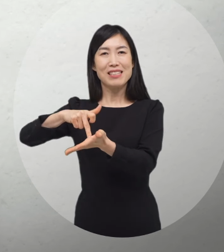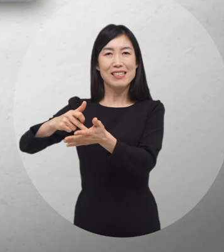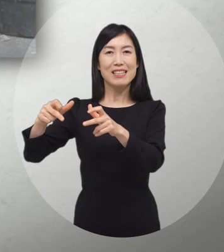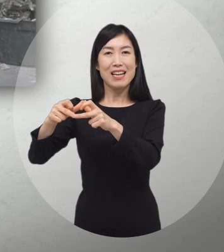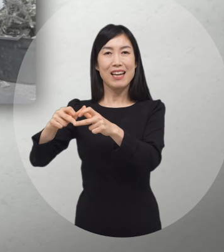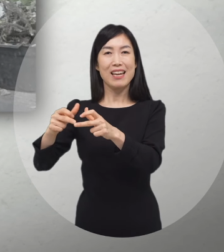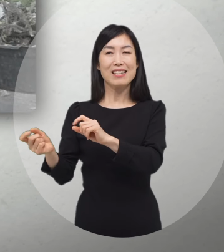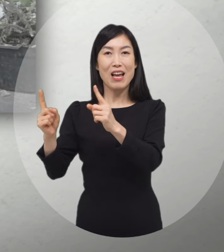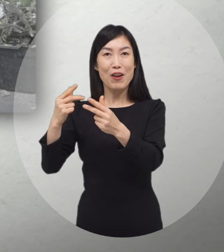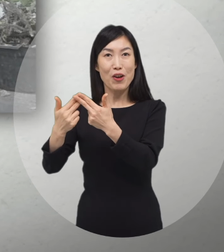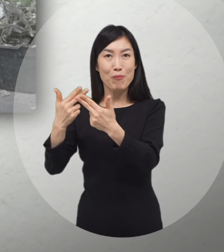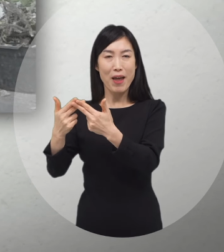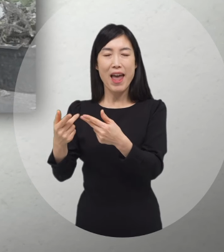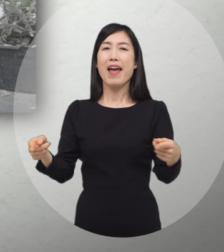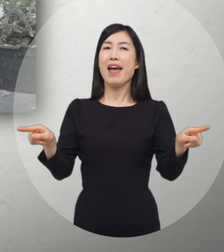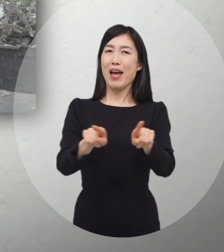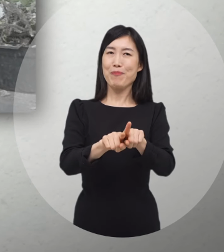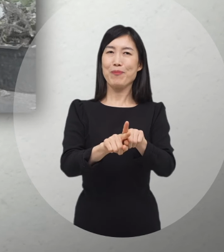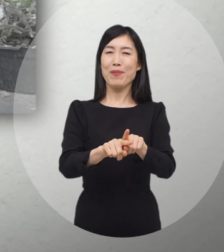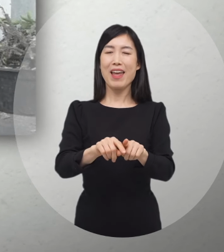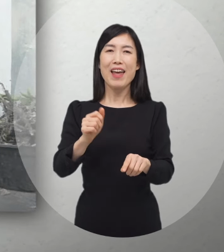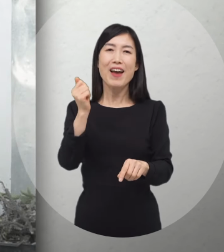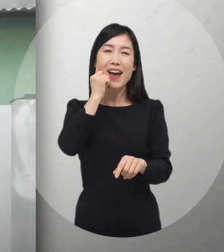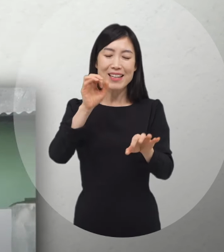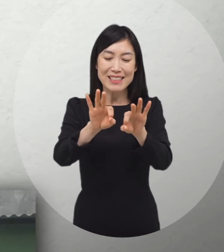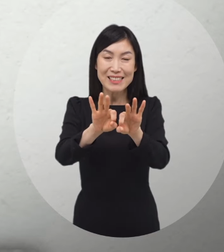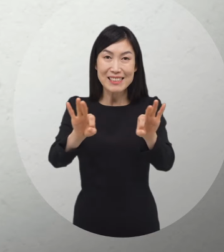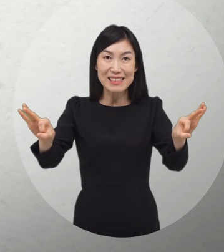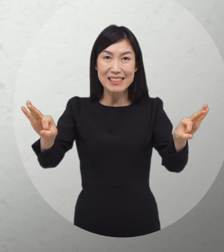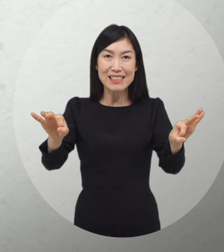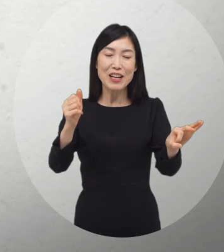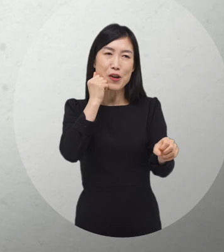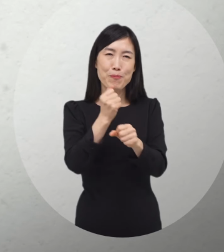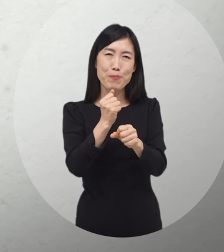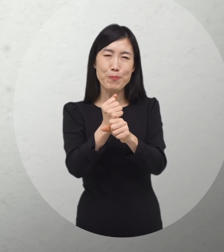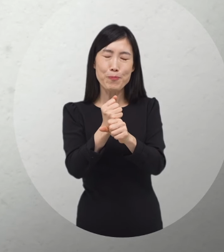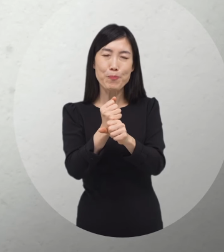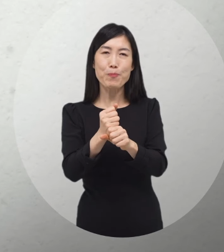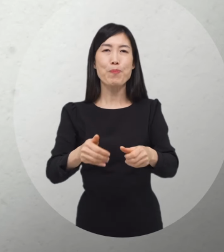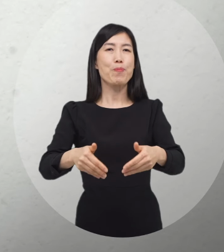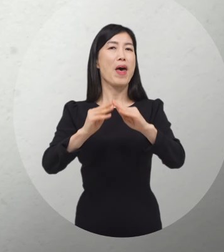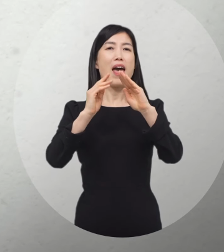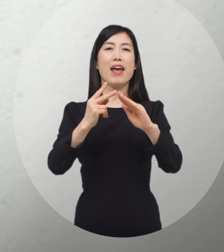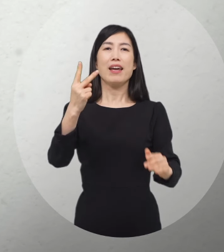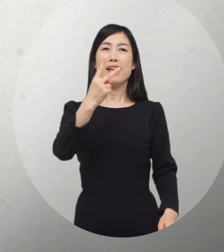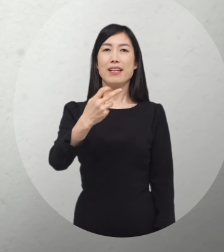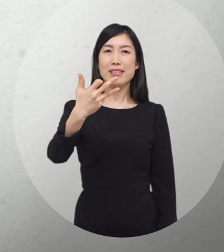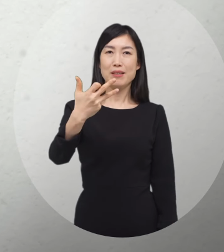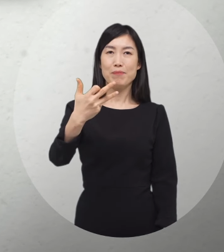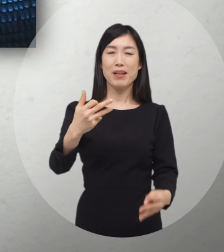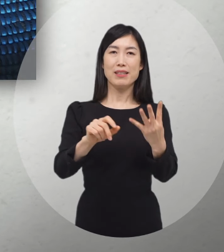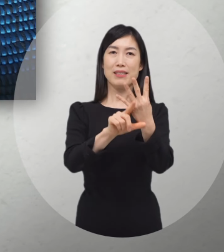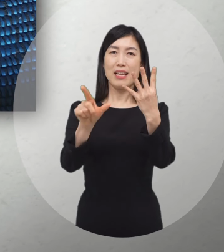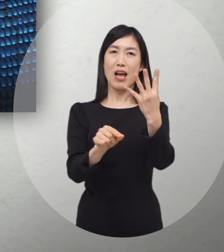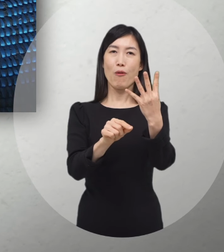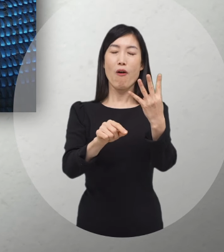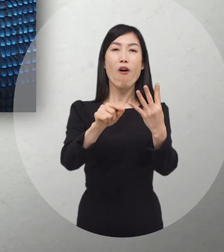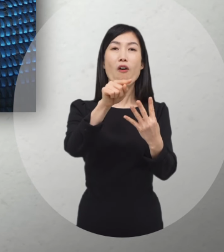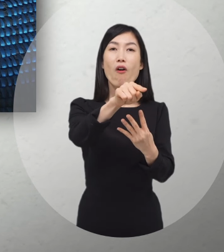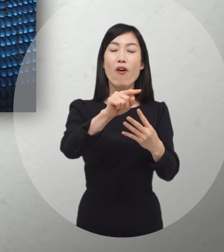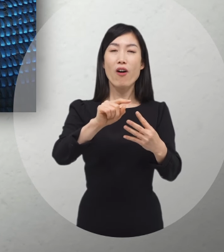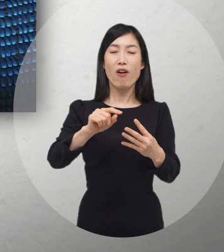관계자가 합심해 에그롤 브랜드 디바코를 런칭하였고 2018년 4월 현지 식약처로부터